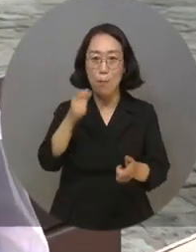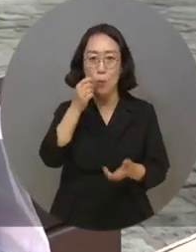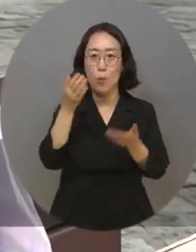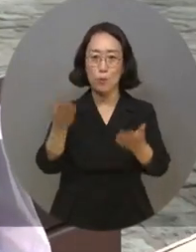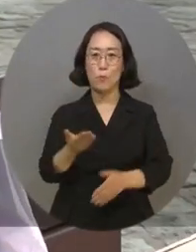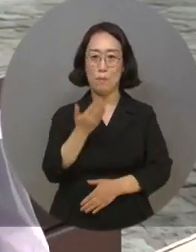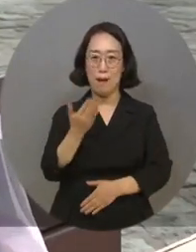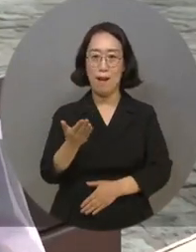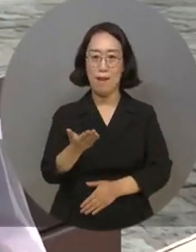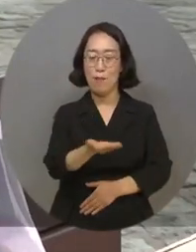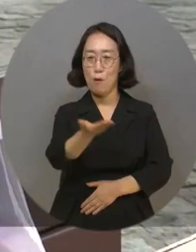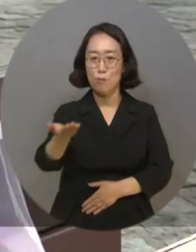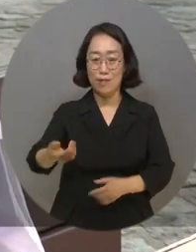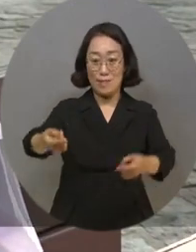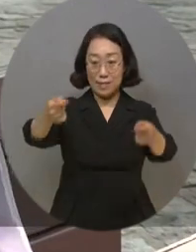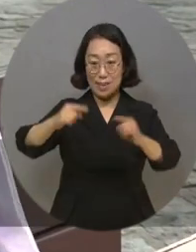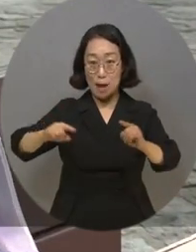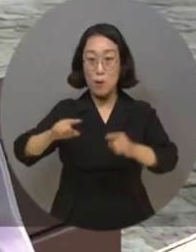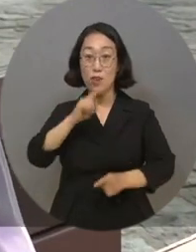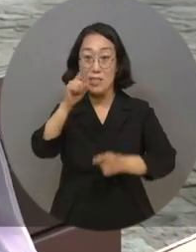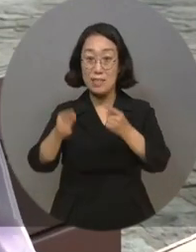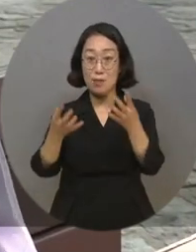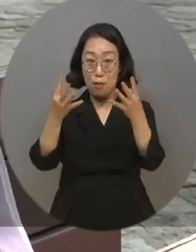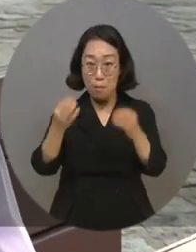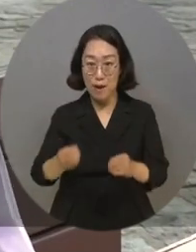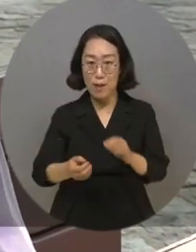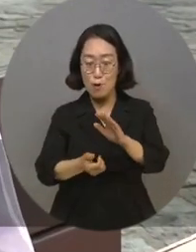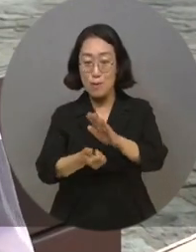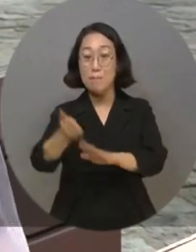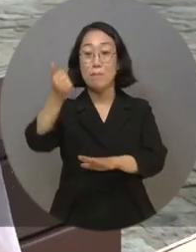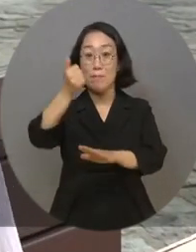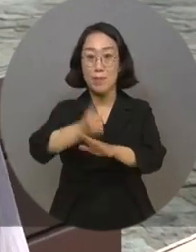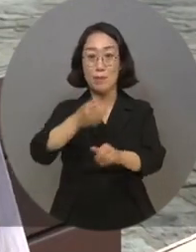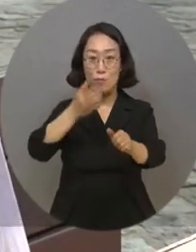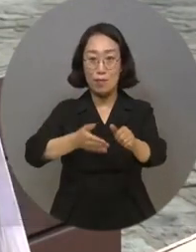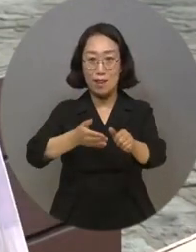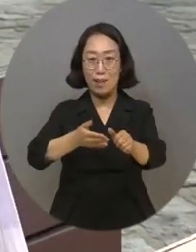왔으니까 많이들 참여해서 여러분 꿈 이루시기 바라고요. 많이들 도전하세요.